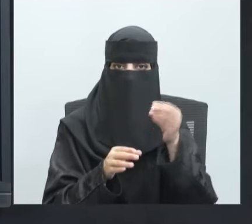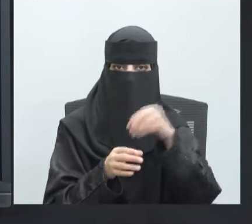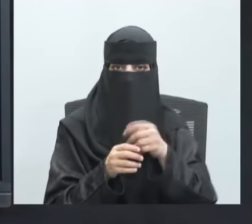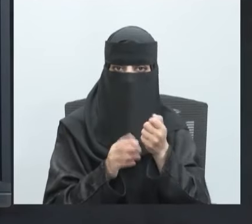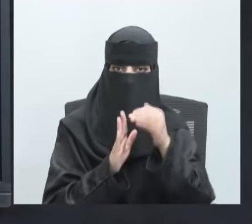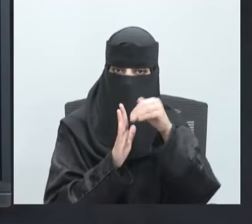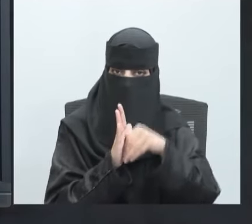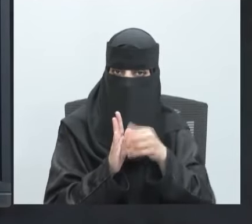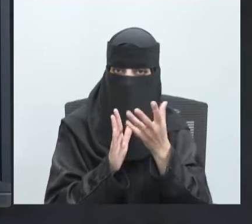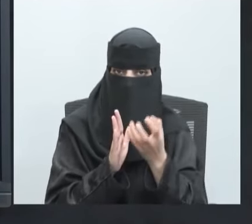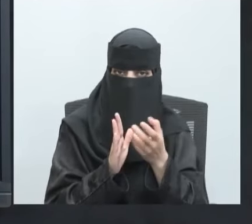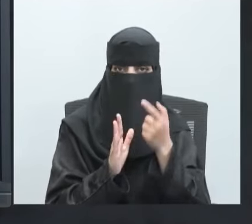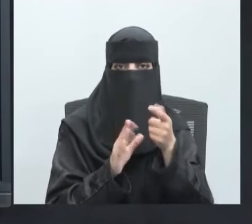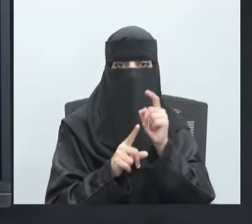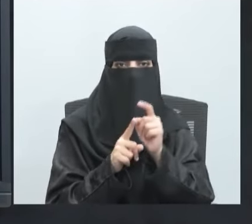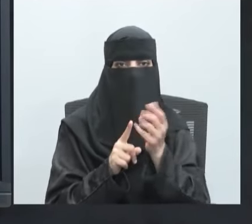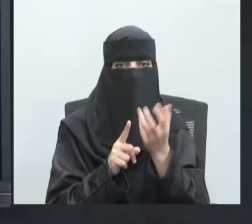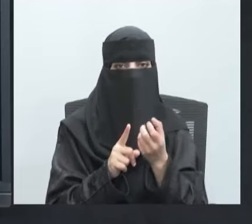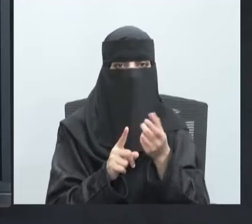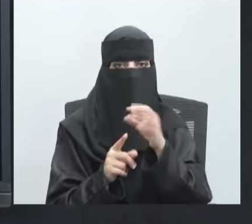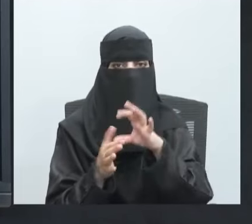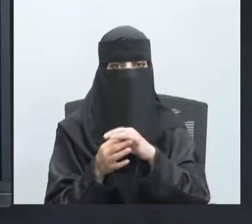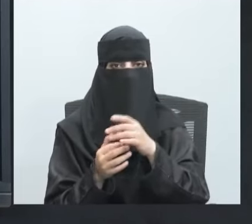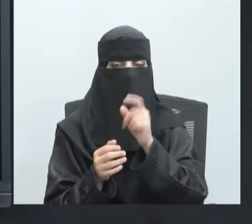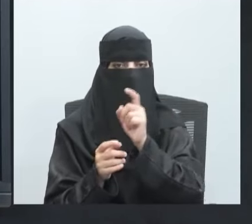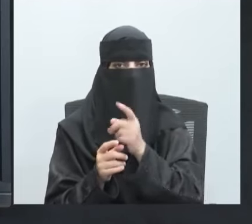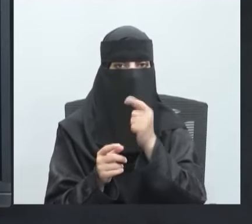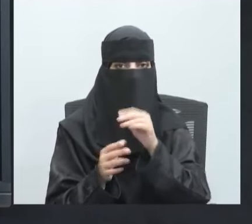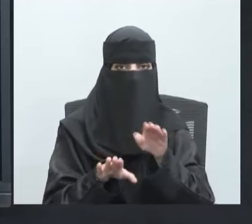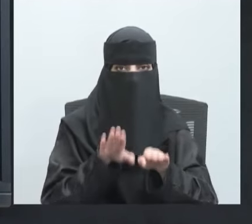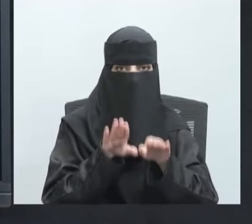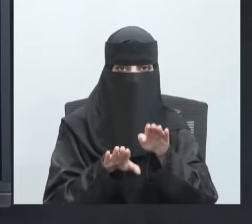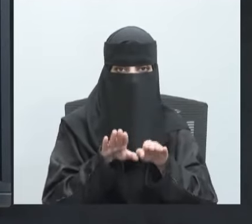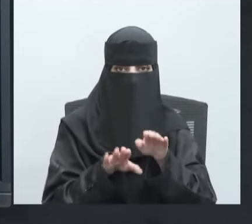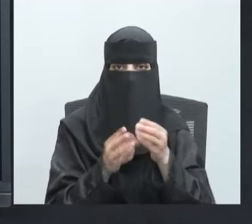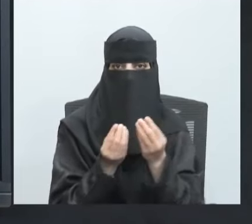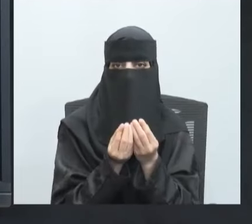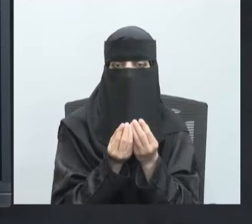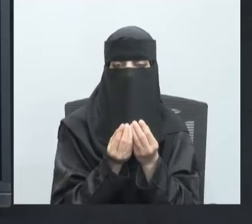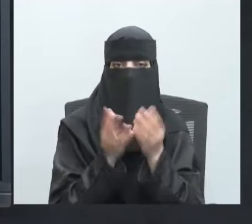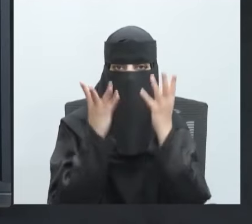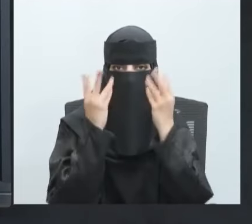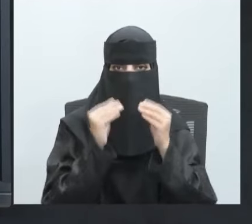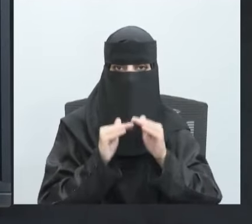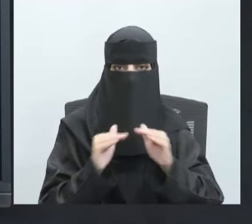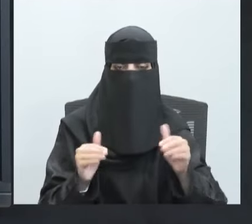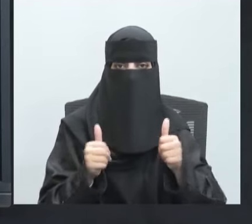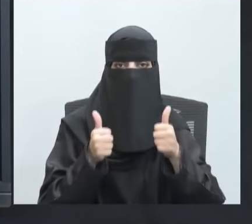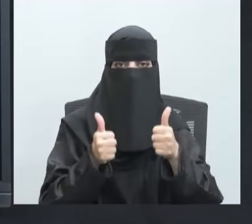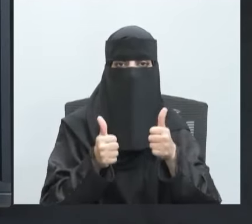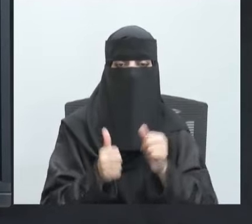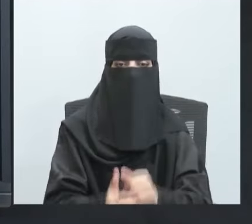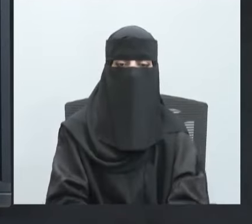اقل نوعا ما فقد تقل هذه النسبه وتزيد تلك النسبه بما يحقق له توازن معيشي بشكل